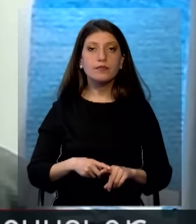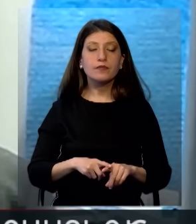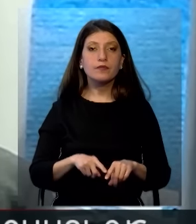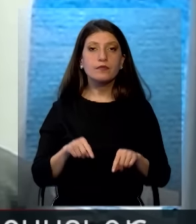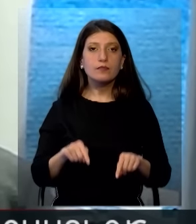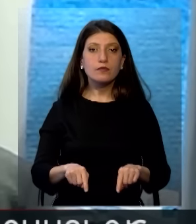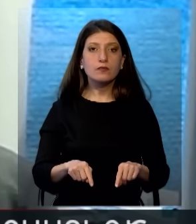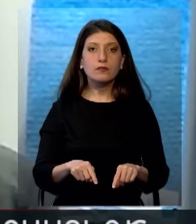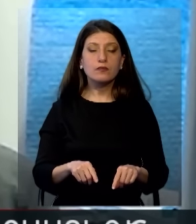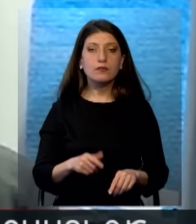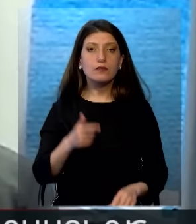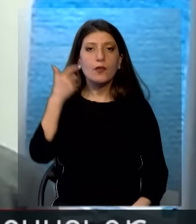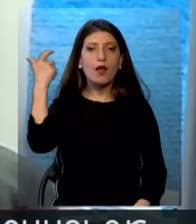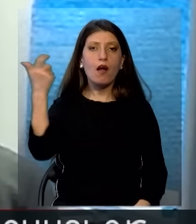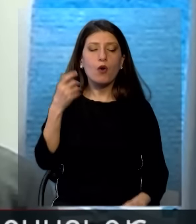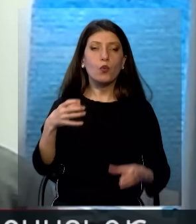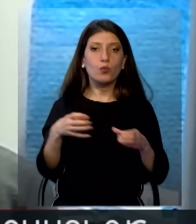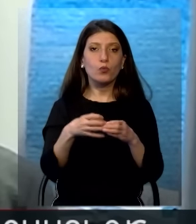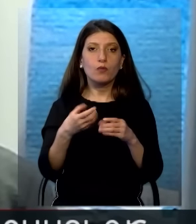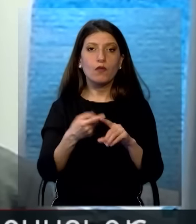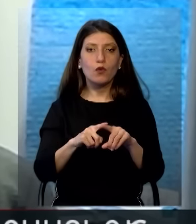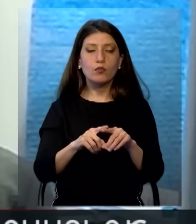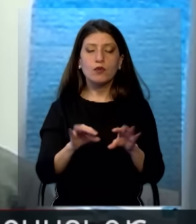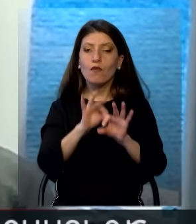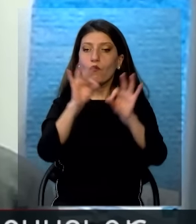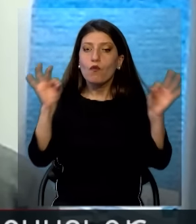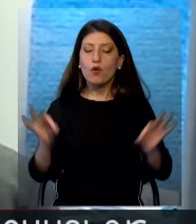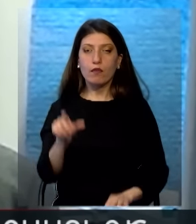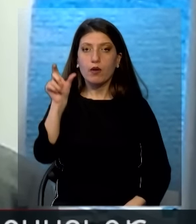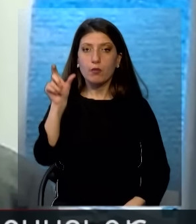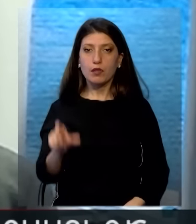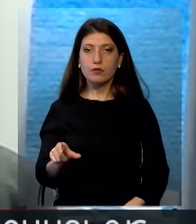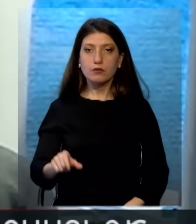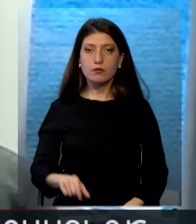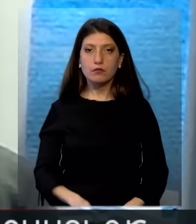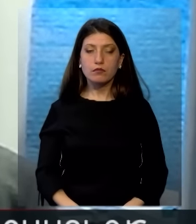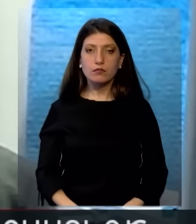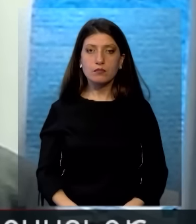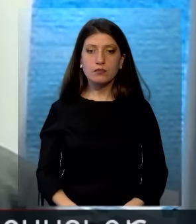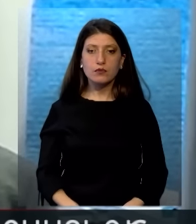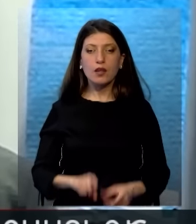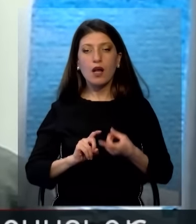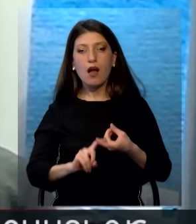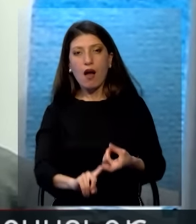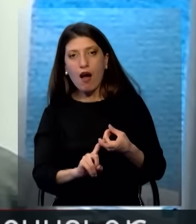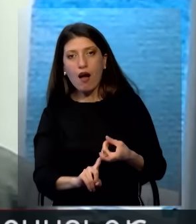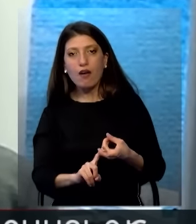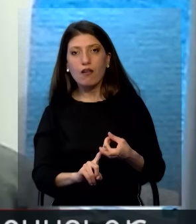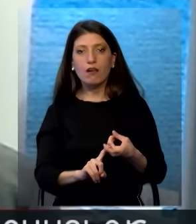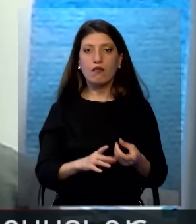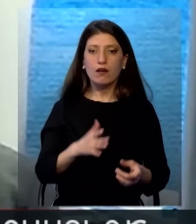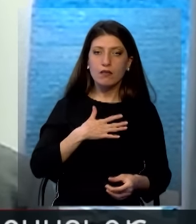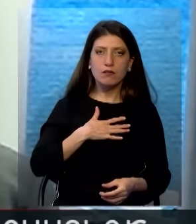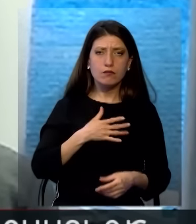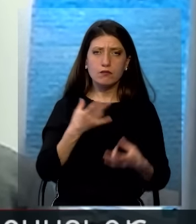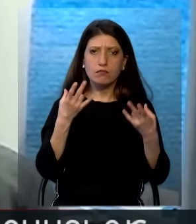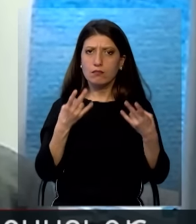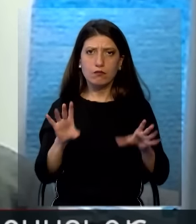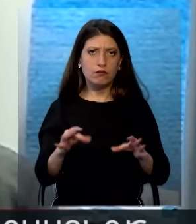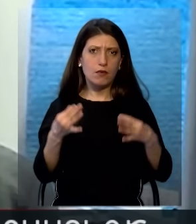անգախ հանձնախումբ մնե, որպեսի ոև է մեկ գախվածություն կամ գախվածություն չունենա,